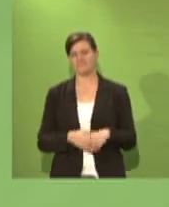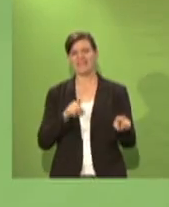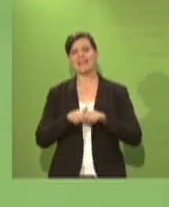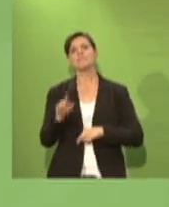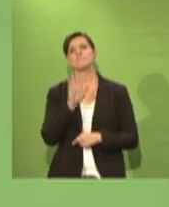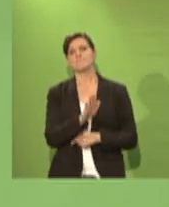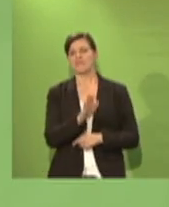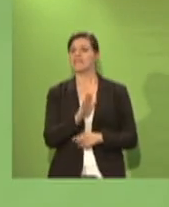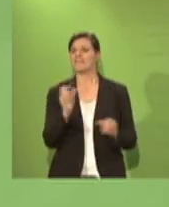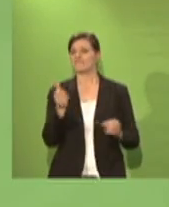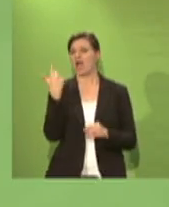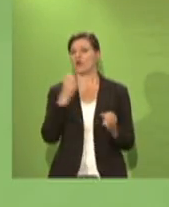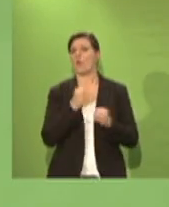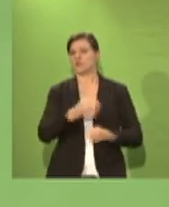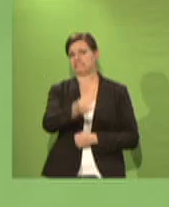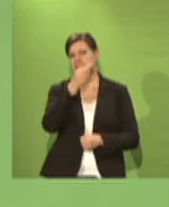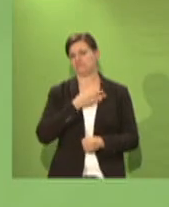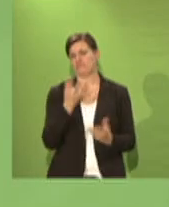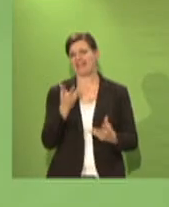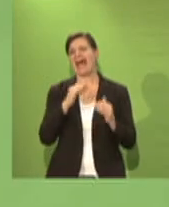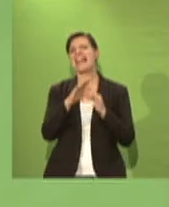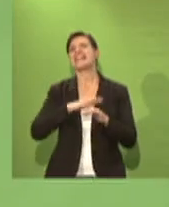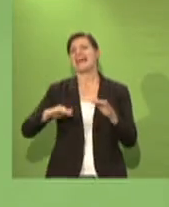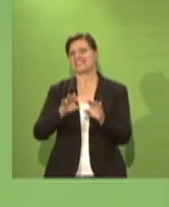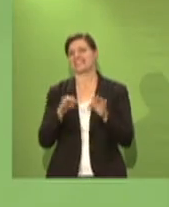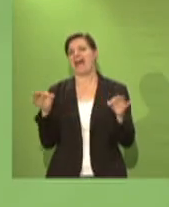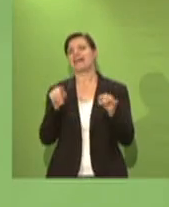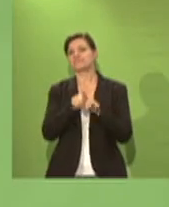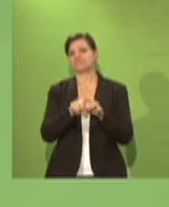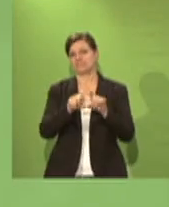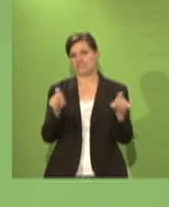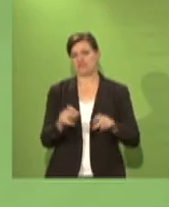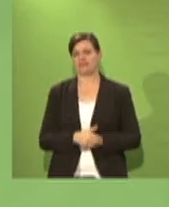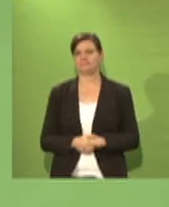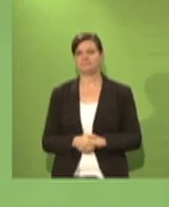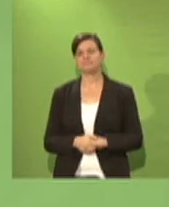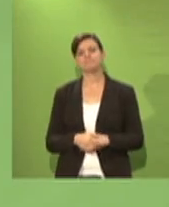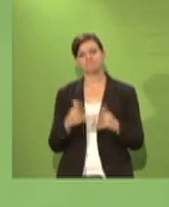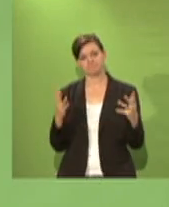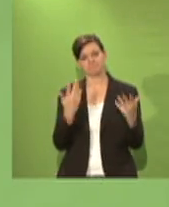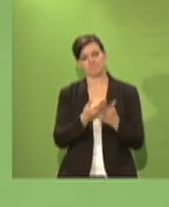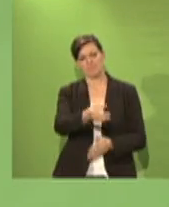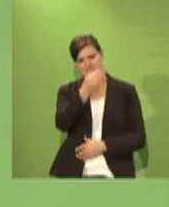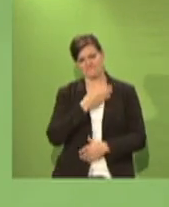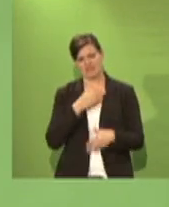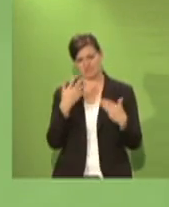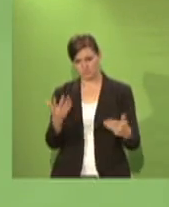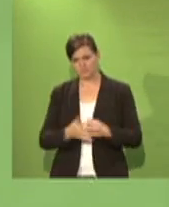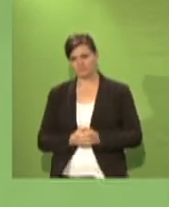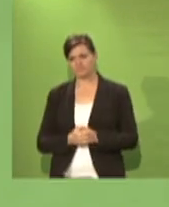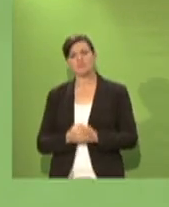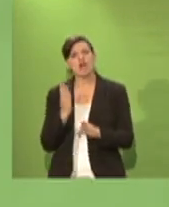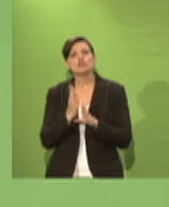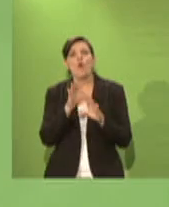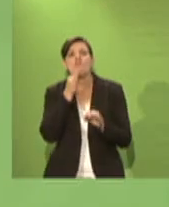eine große Anfrage gehabt im Landtag, genau zu diesem Thema. Die ist gestellt worden und dann haben wir uns gefragt, da war sie